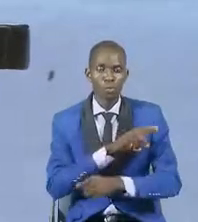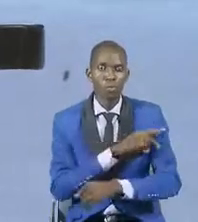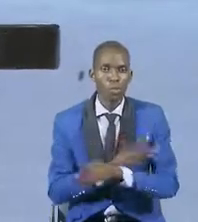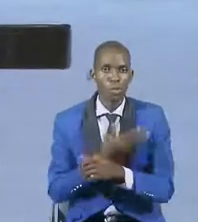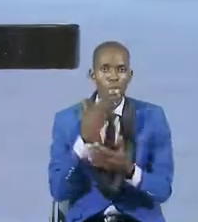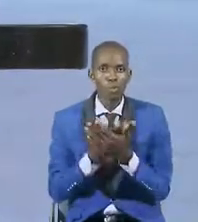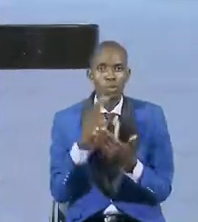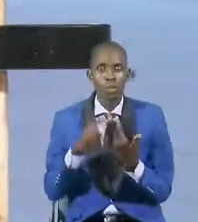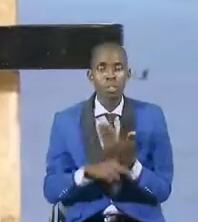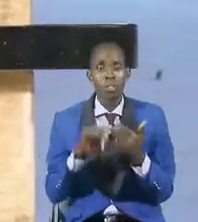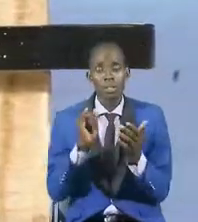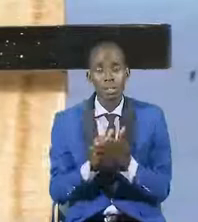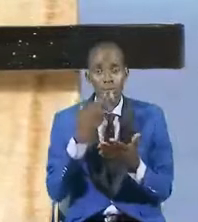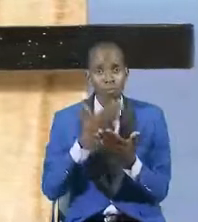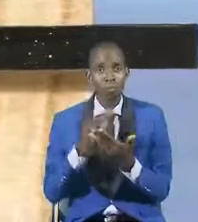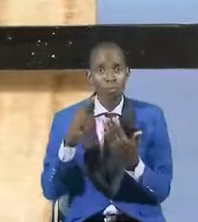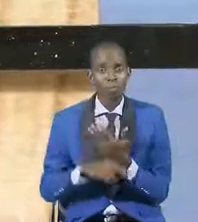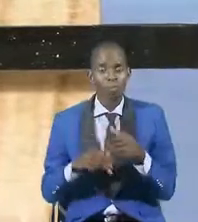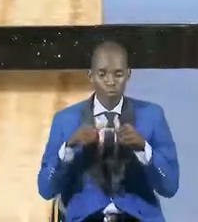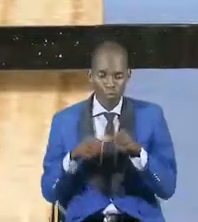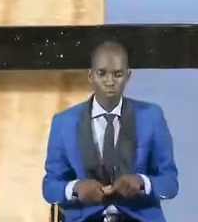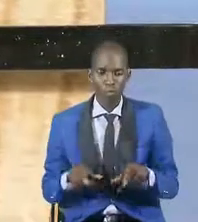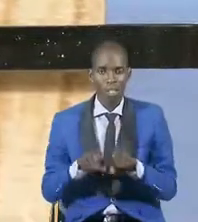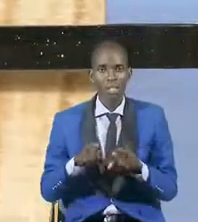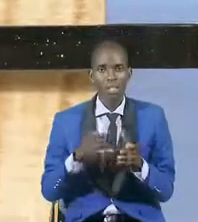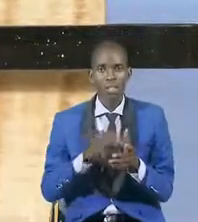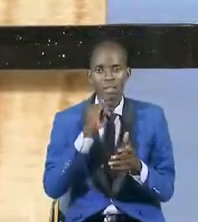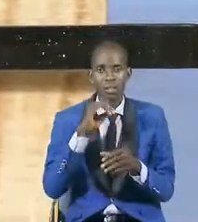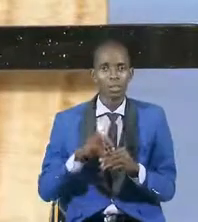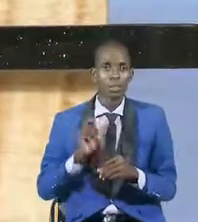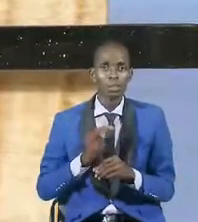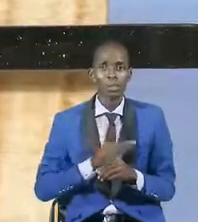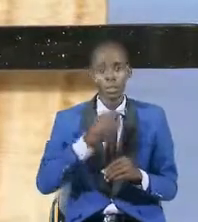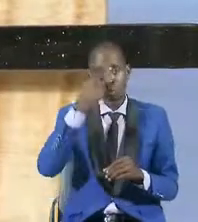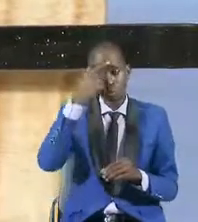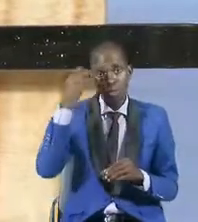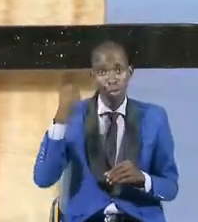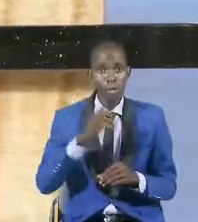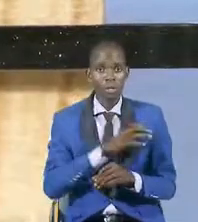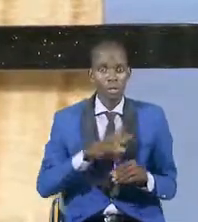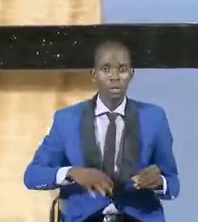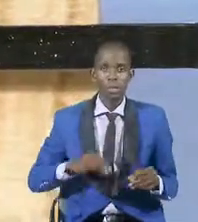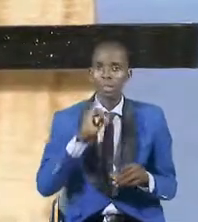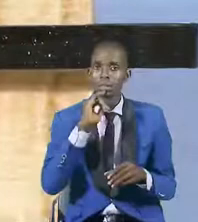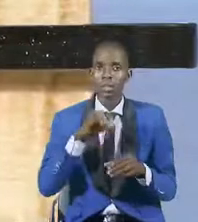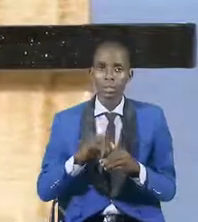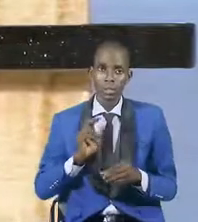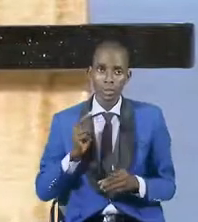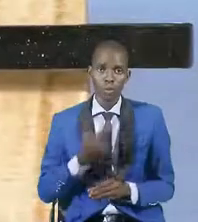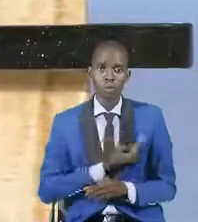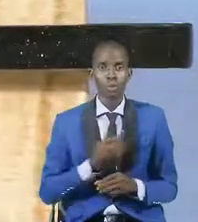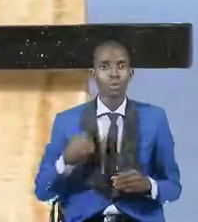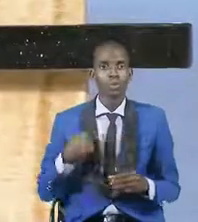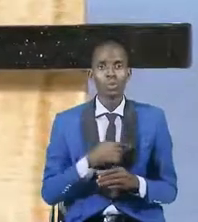il n'enlève pas sa bonté, sa puissance, sa bonté, mais cette bonté demeure en nous parce que Christ demeure en